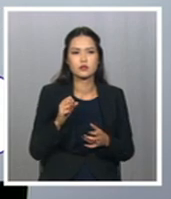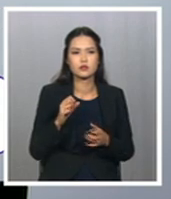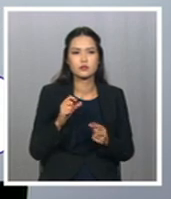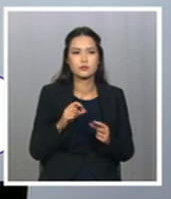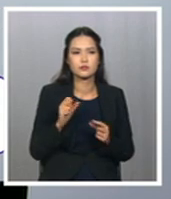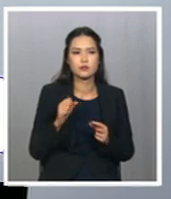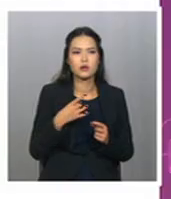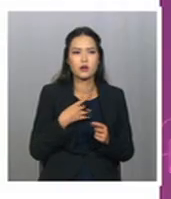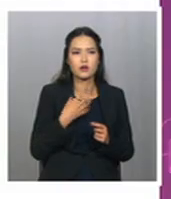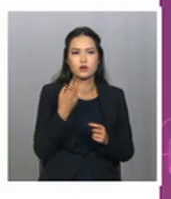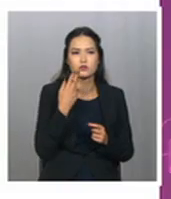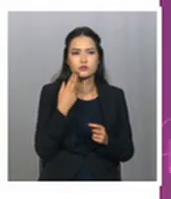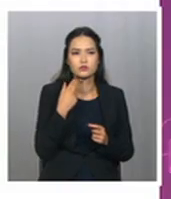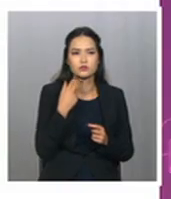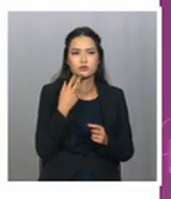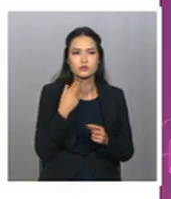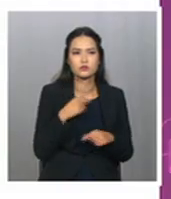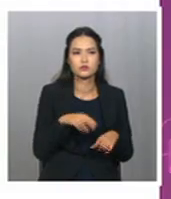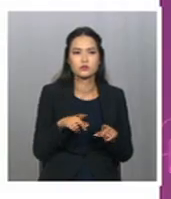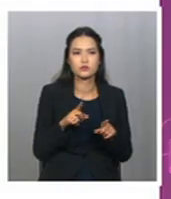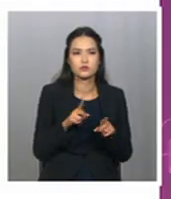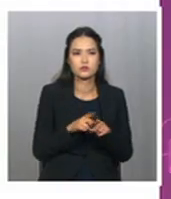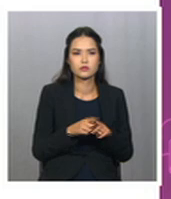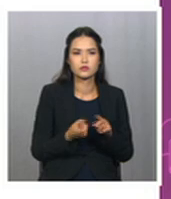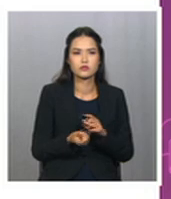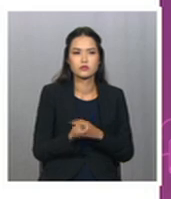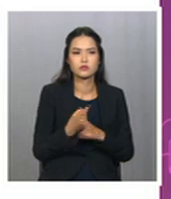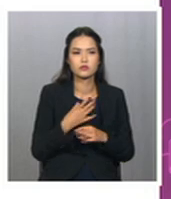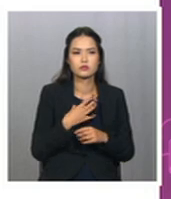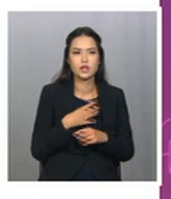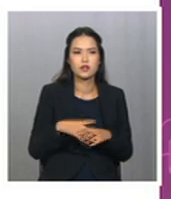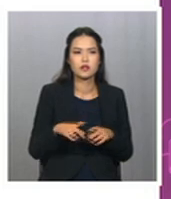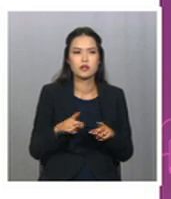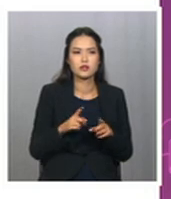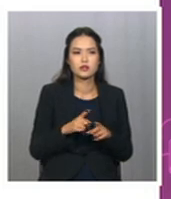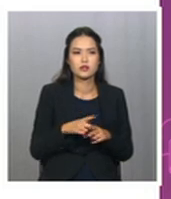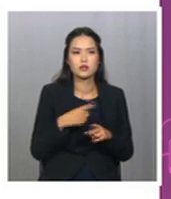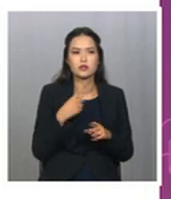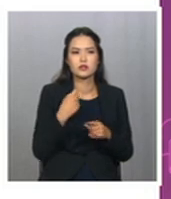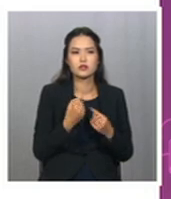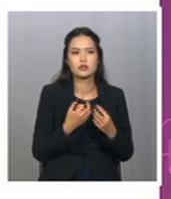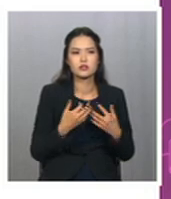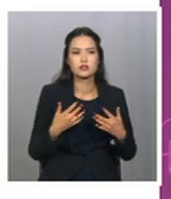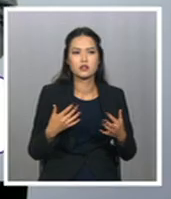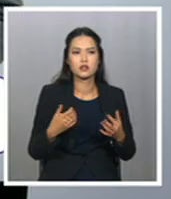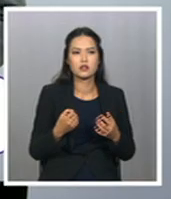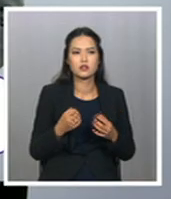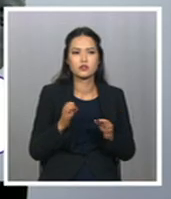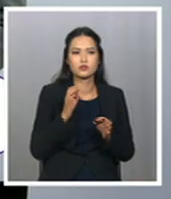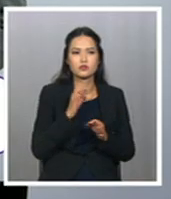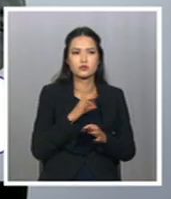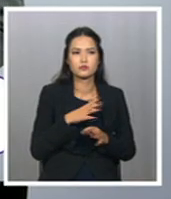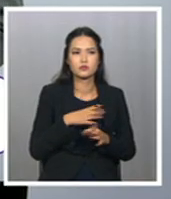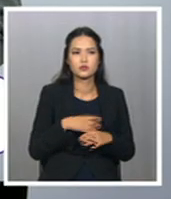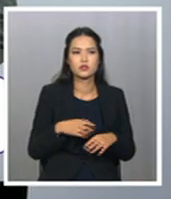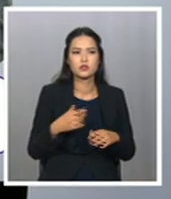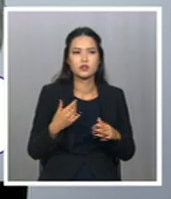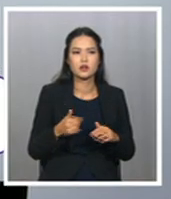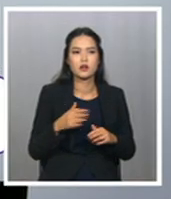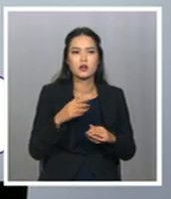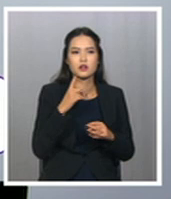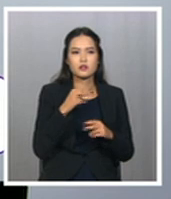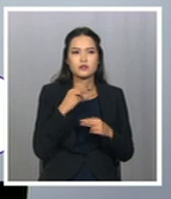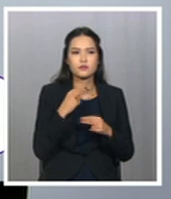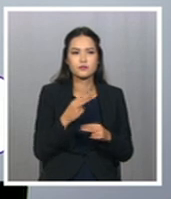түсті күлтемізде осы кезде пайда болды. Демек, тазалық заңы осы жерден көре аламыз. Ал енді фенотипіне назар